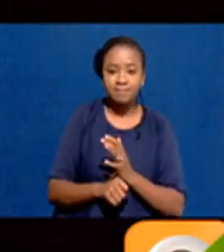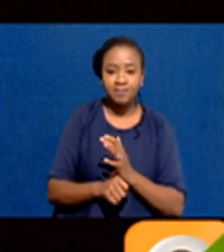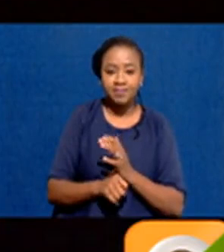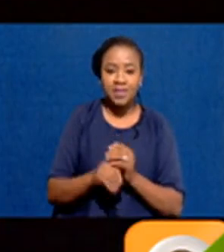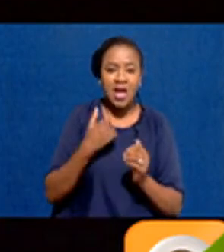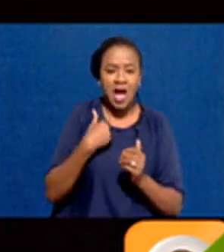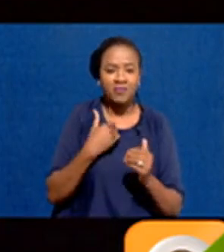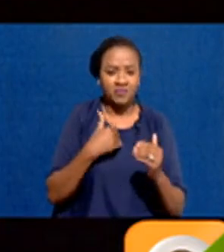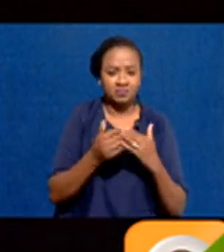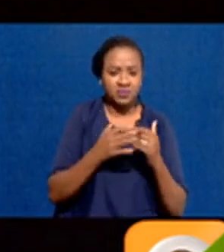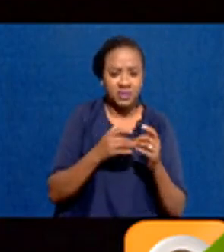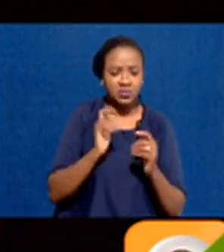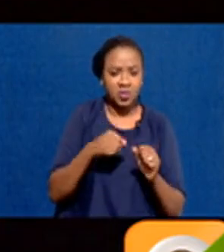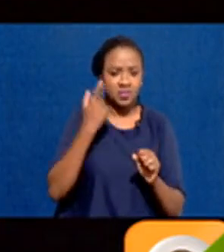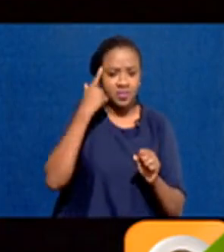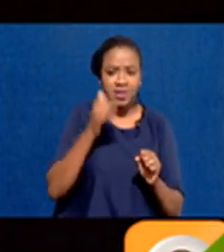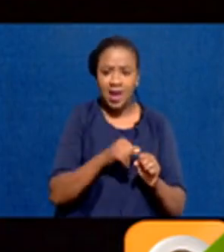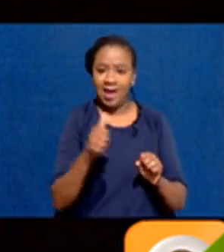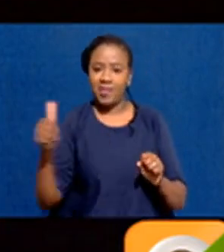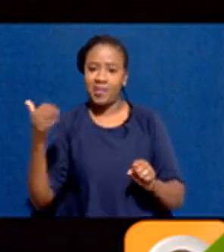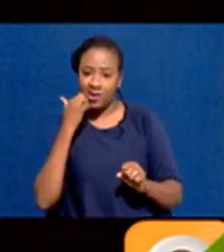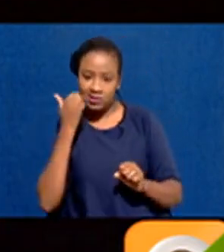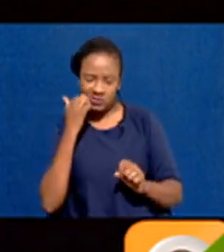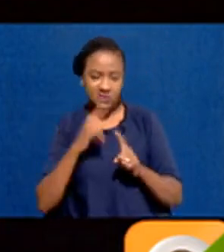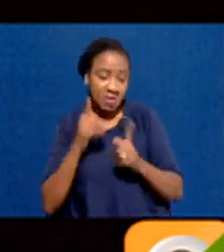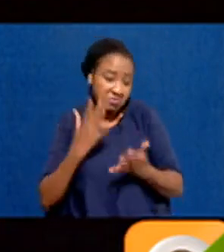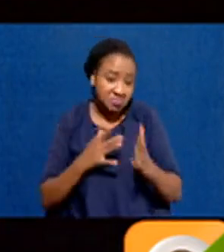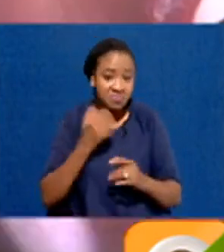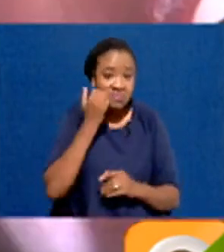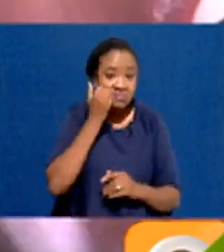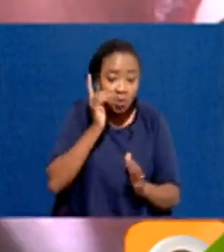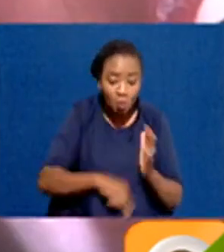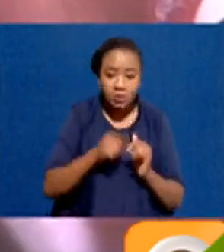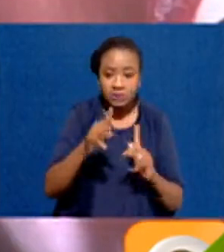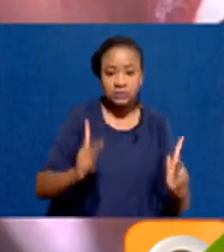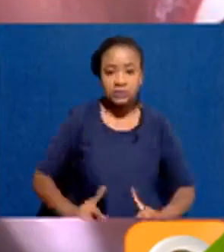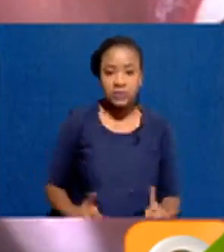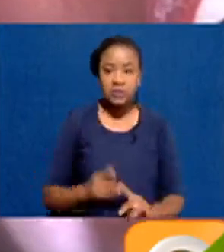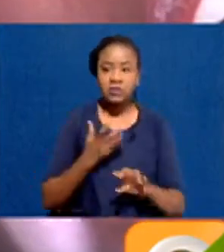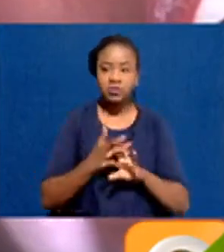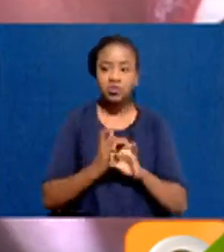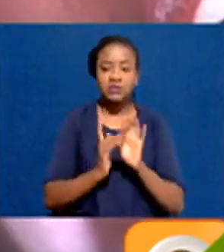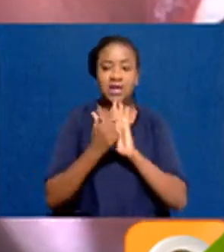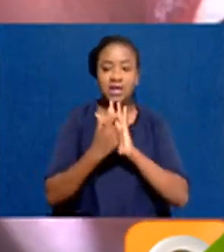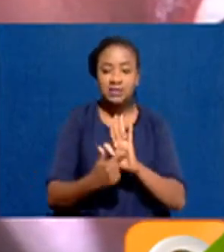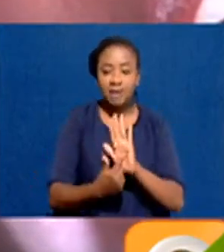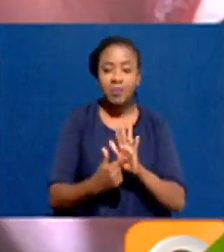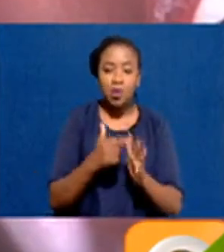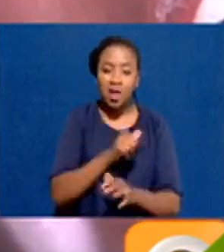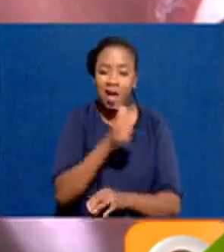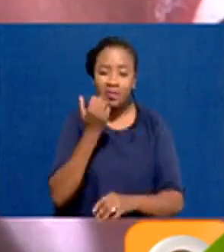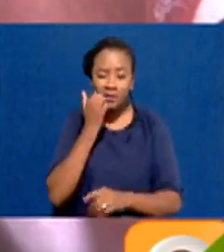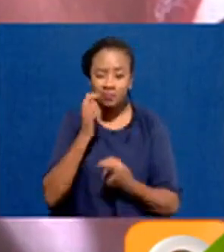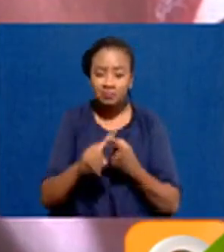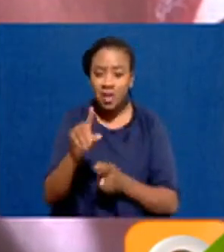dalili ambazo zinafanana na magonjwa mengine yanayowakumba watu kama vile ugonjwa wa appendicitis,